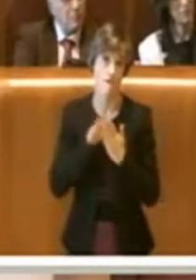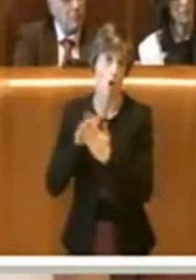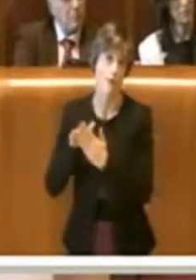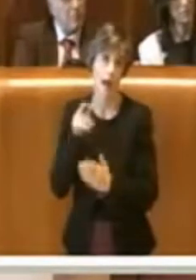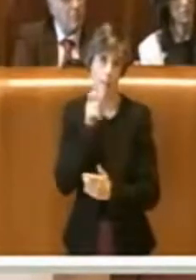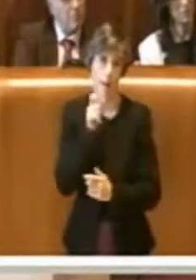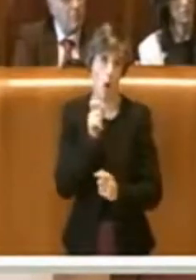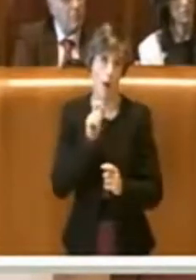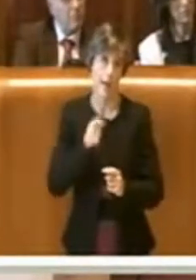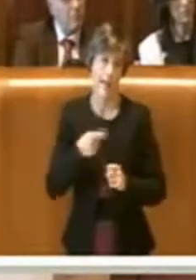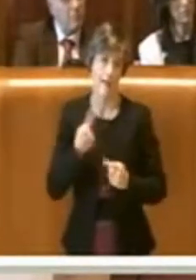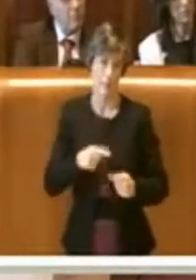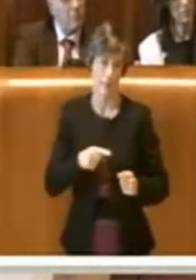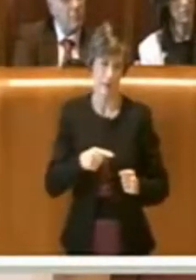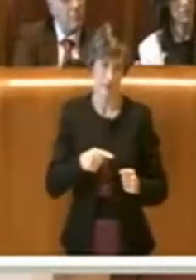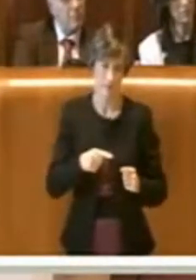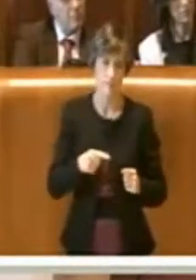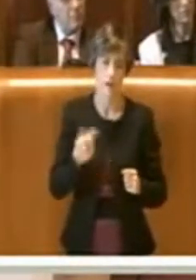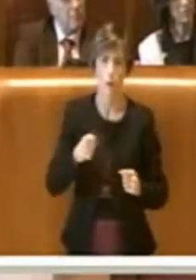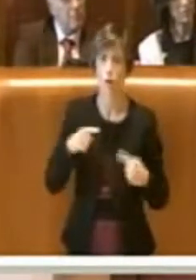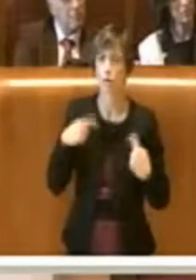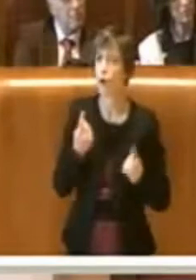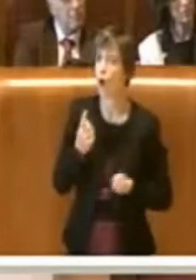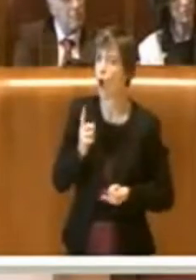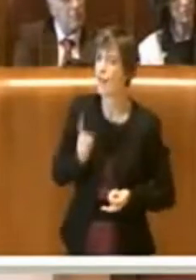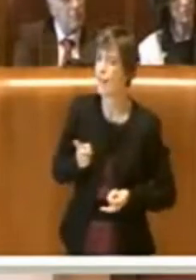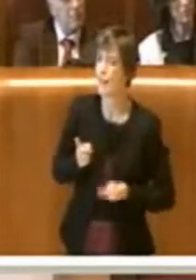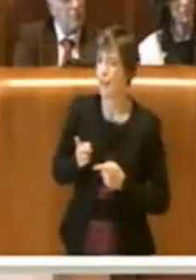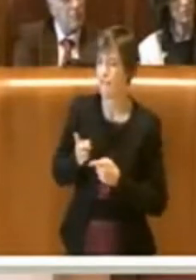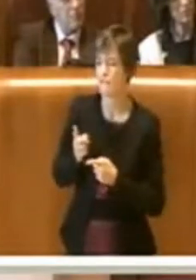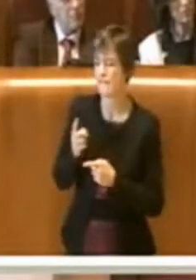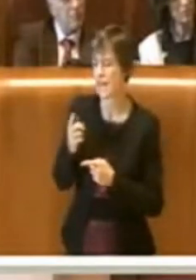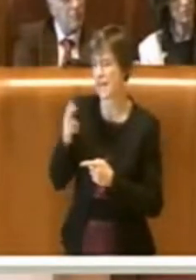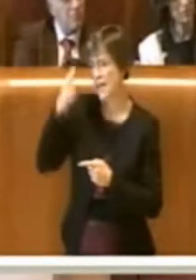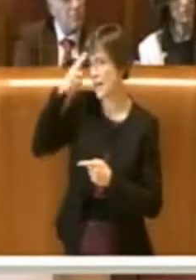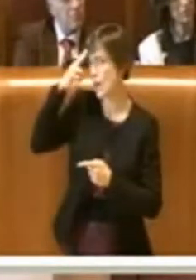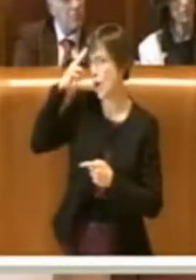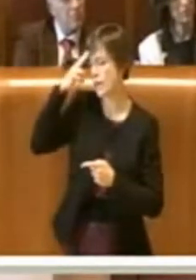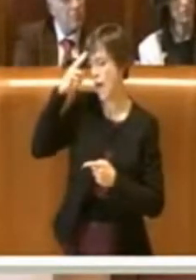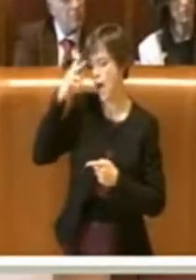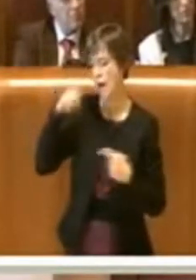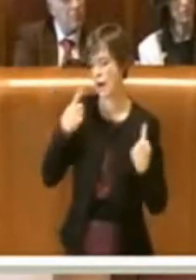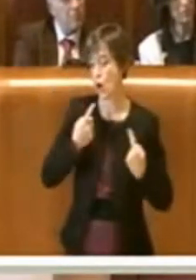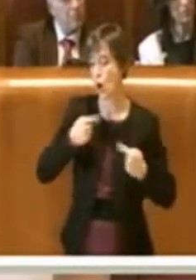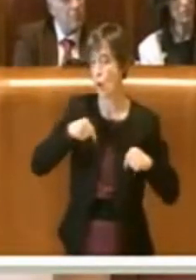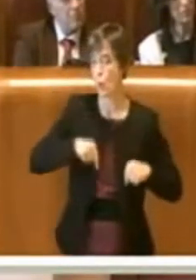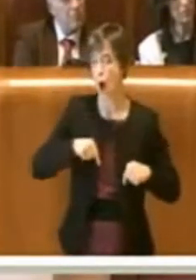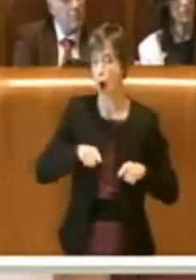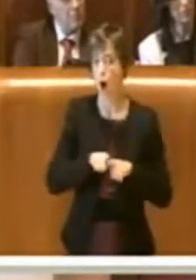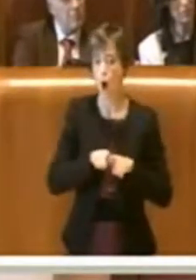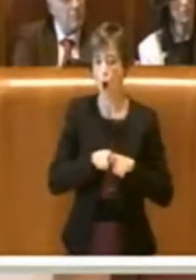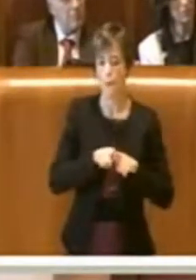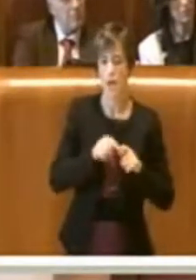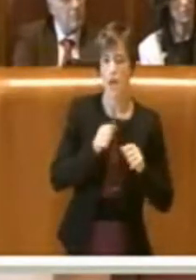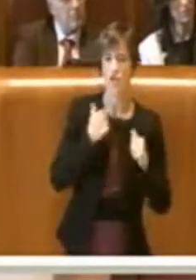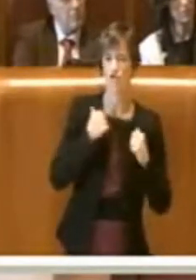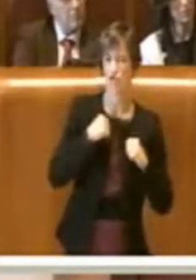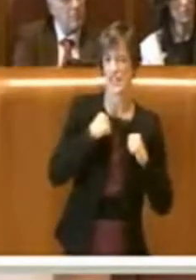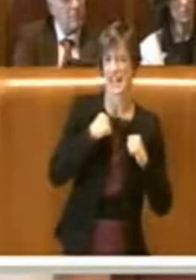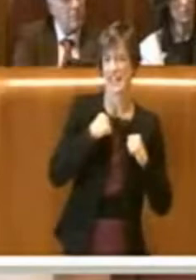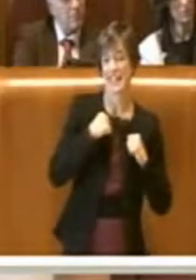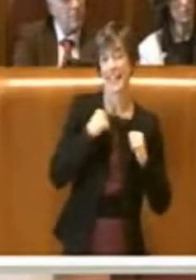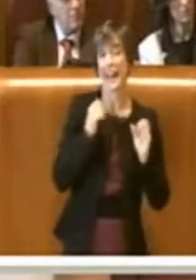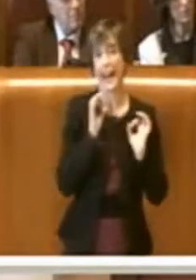ci dobbiamo ricordare che siamo venuti qui proprio come cittadini liberi,